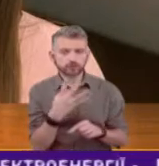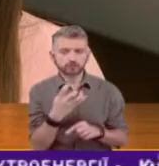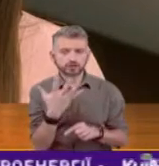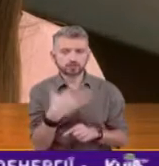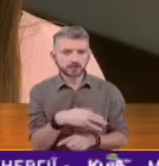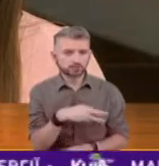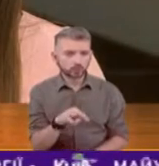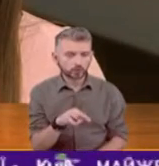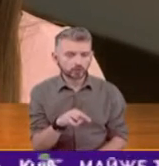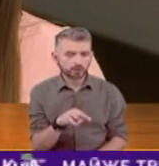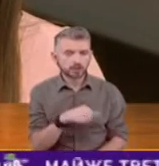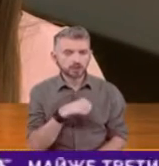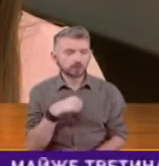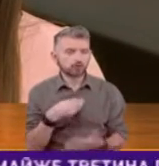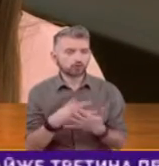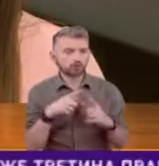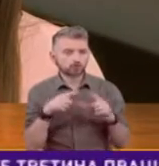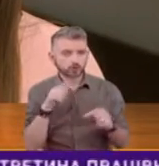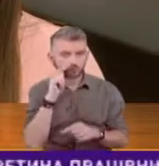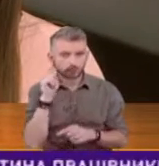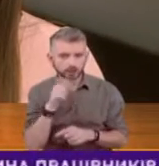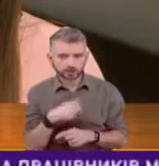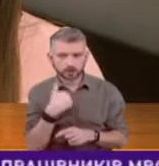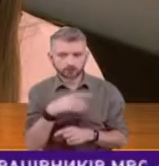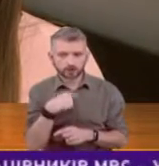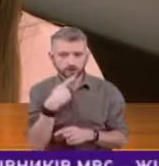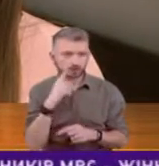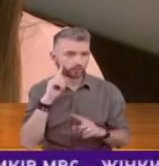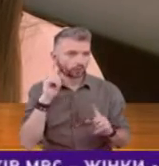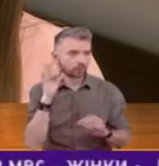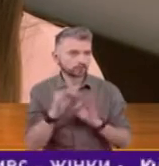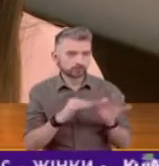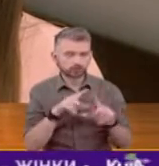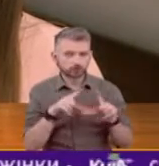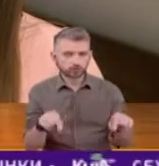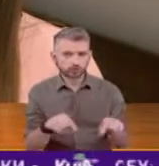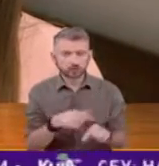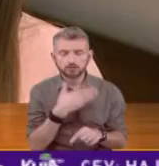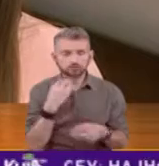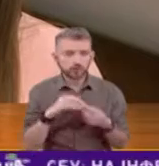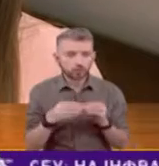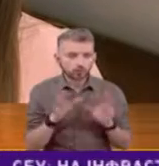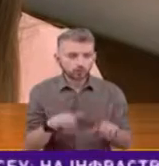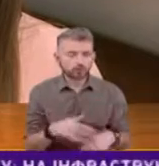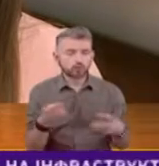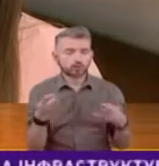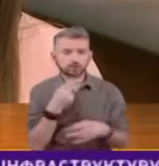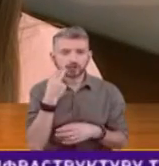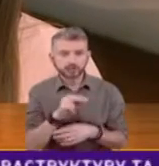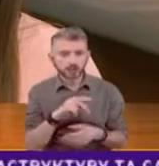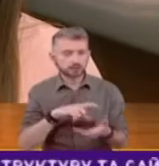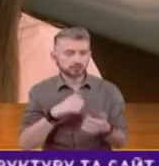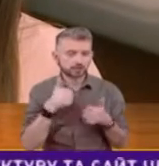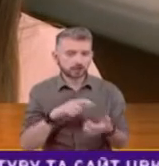450 мільйонів, найдорожчу школу в Україні, я вже казав, як космічну якусь школу. Да нема проблем. Потрібні якісні,